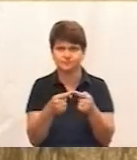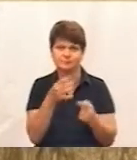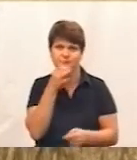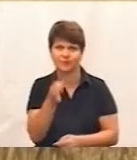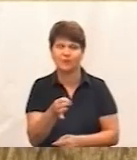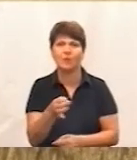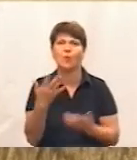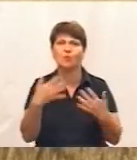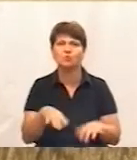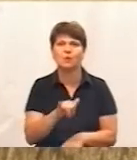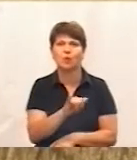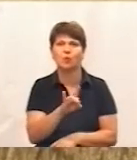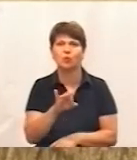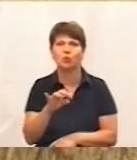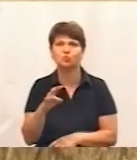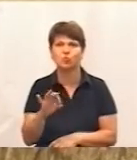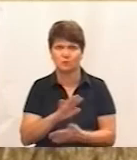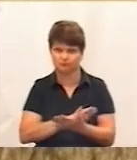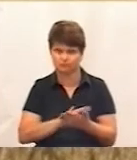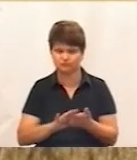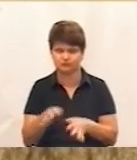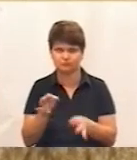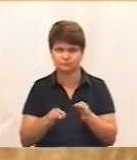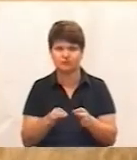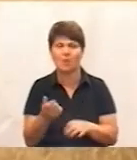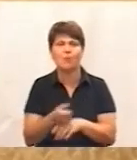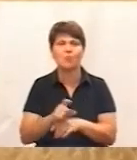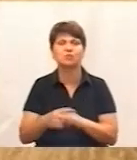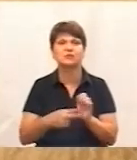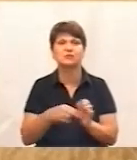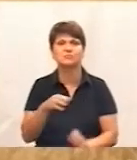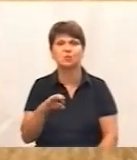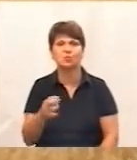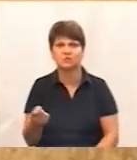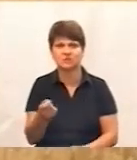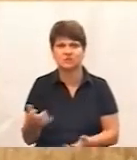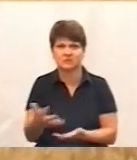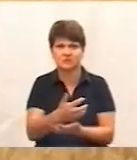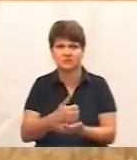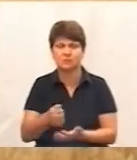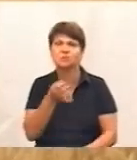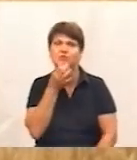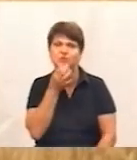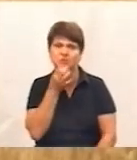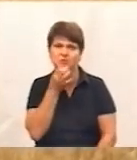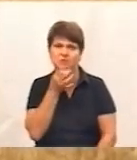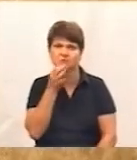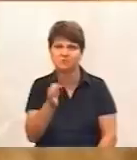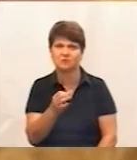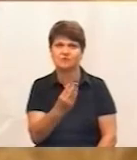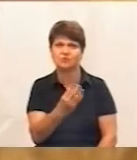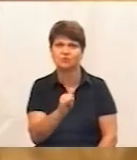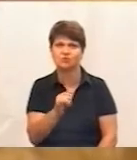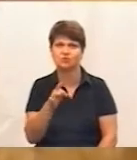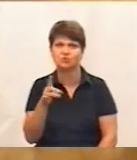тут визрів врожай біологічний понад 7 тонн. Втім, збирати озиму пшеницю тут ще зарано, каже Віктор Щур.